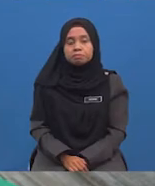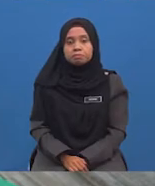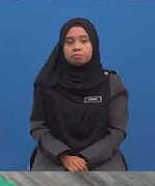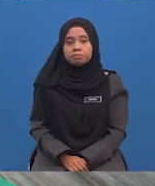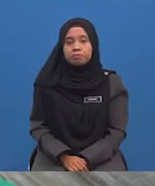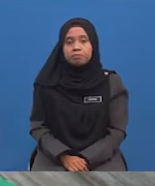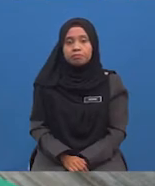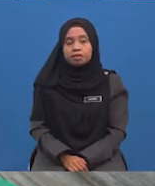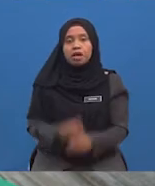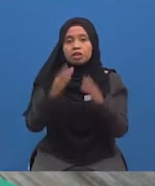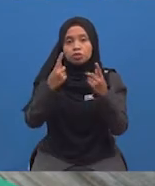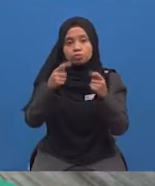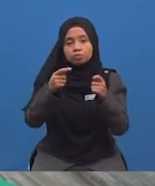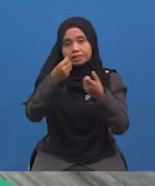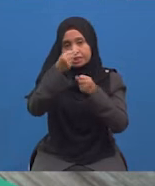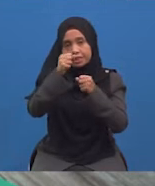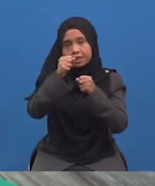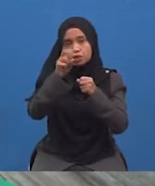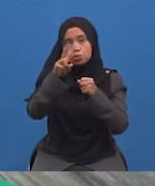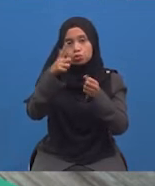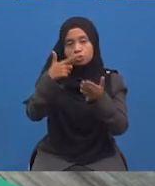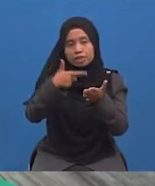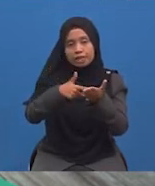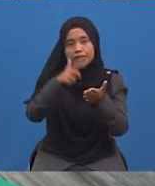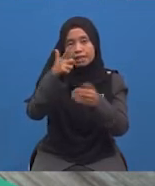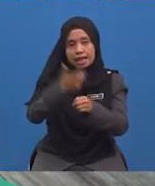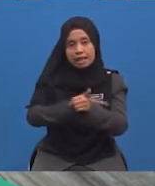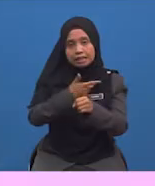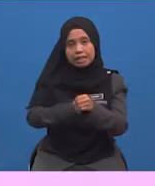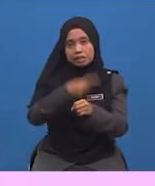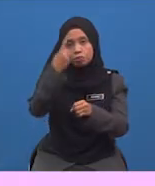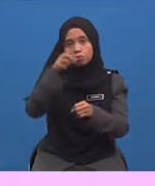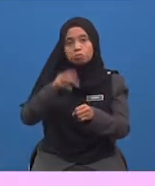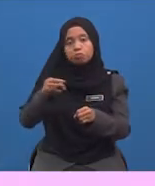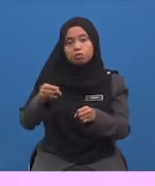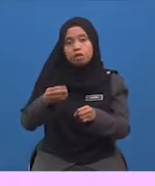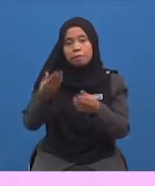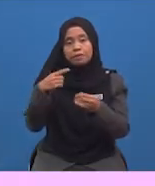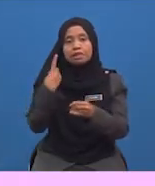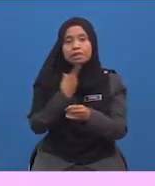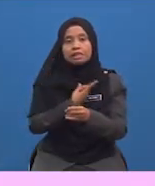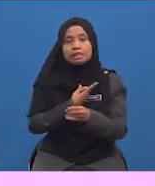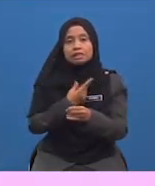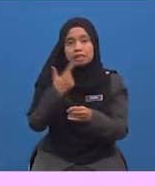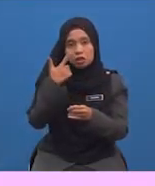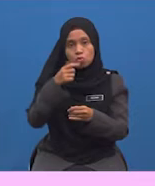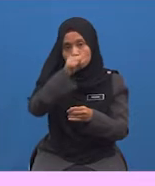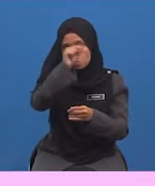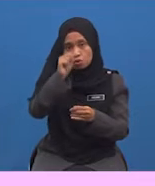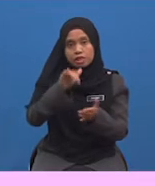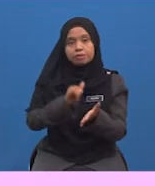Baiklah murid-murid, cikgu telah sediakan dua latihan untuk murid-murid. Mari kita lihat soalan tersebut.